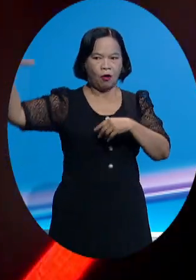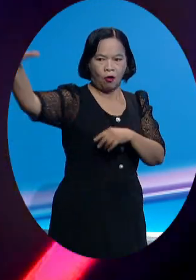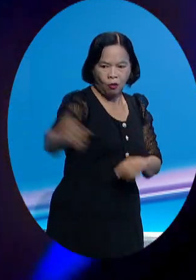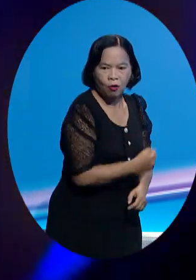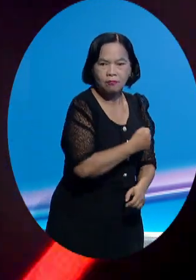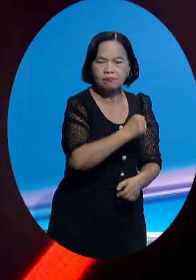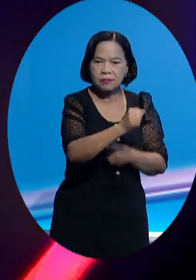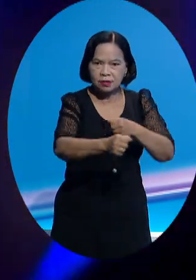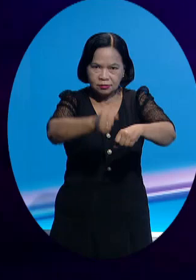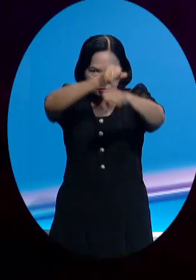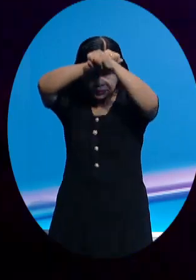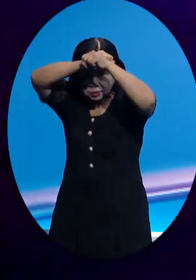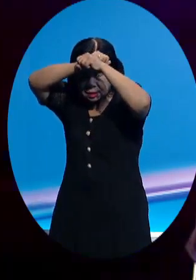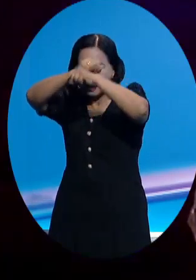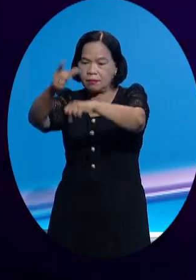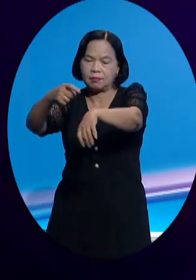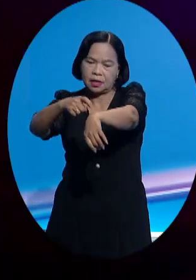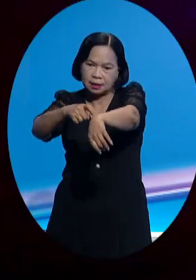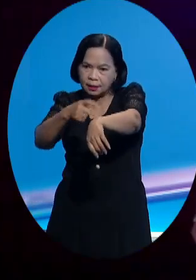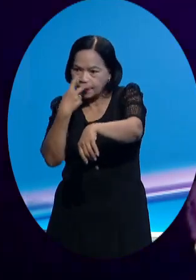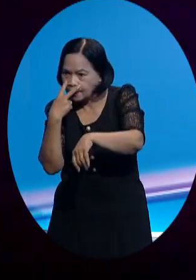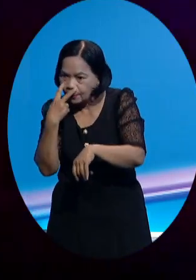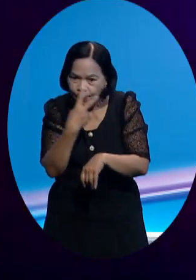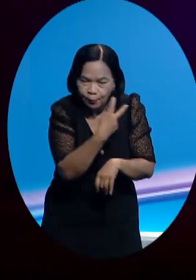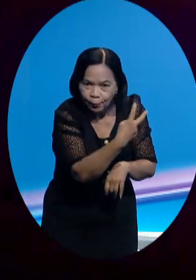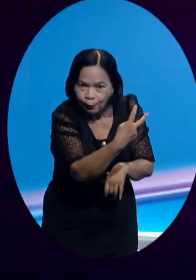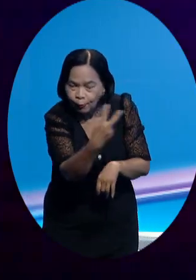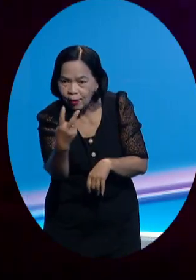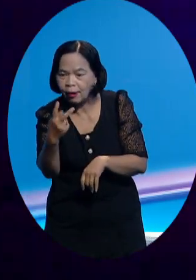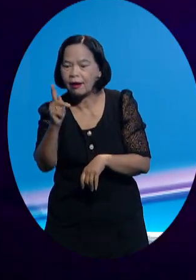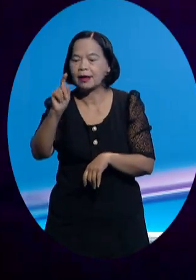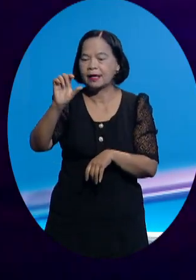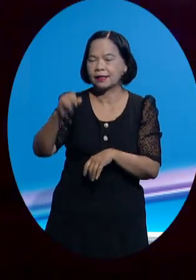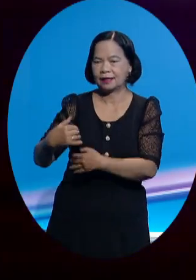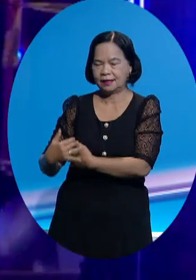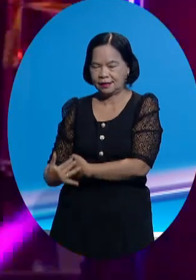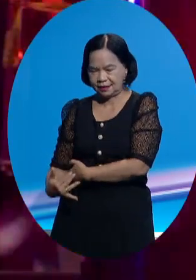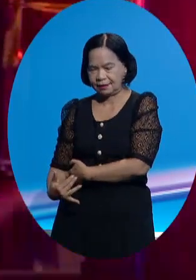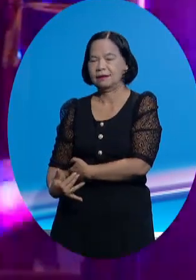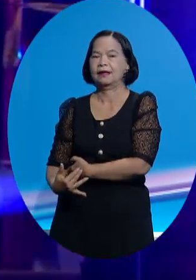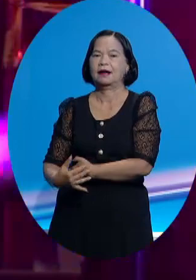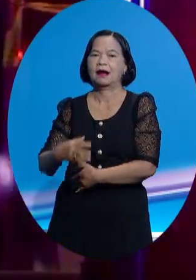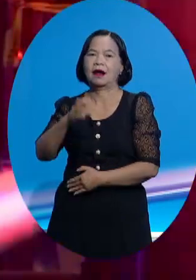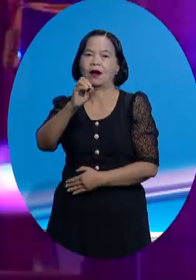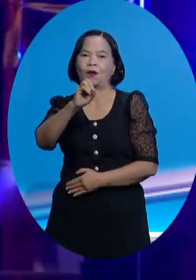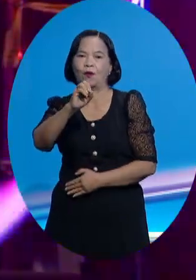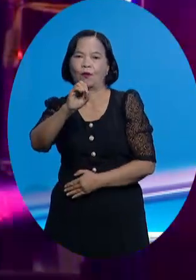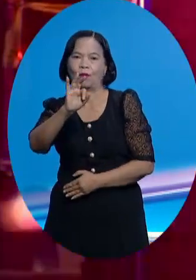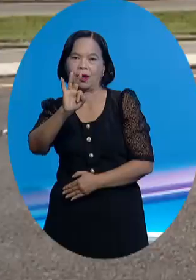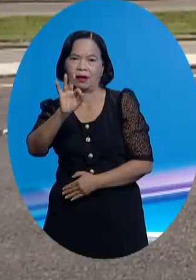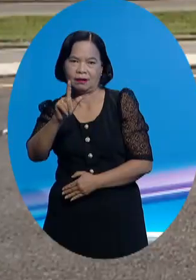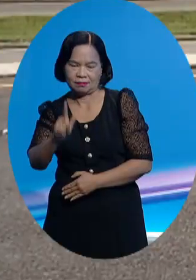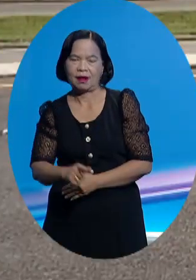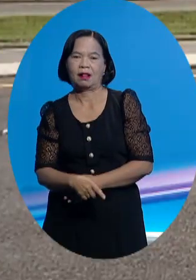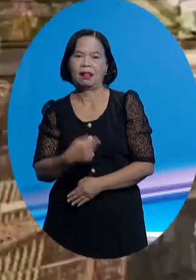xe bỏ trốn 7 giờ sau đó cảnh sát đã Lần Theo Dấu Vết của hắn đến một khách sạn gần khu nghỉ dưỡng Universal Orlando bang Florida